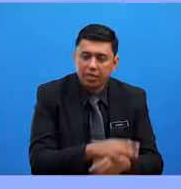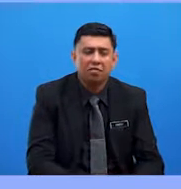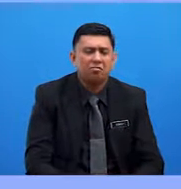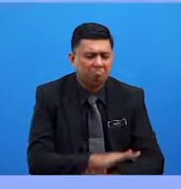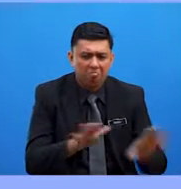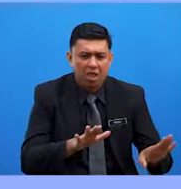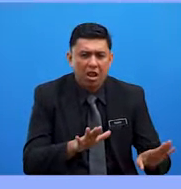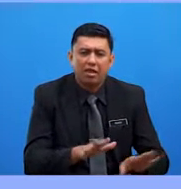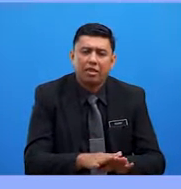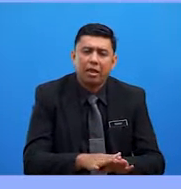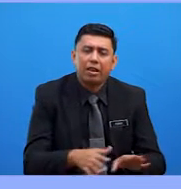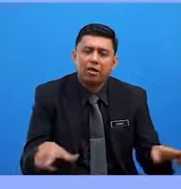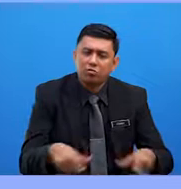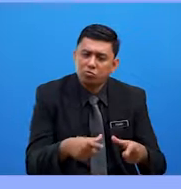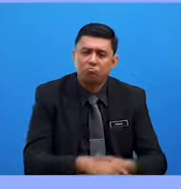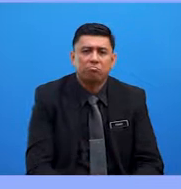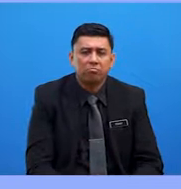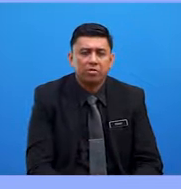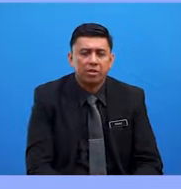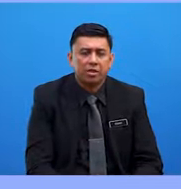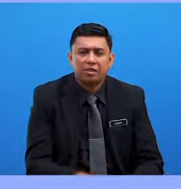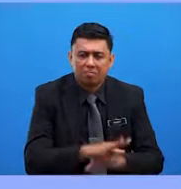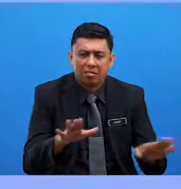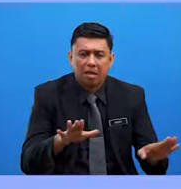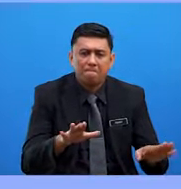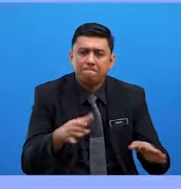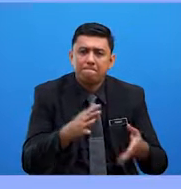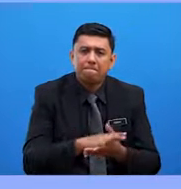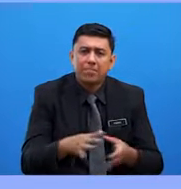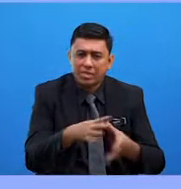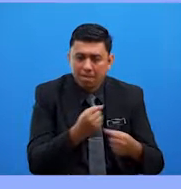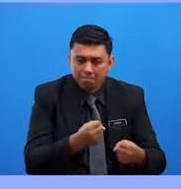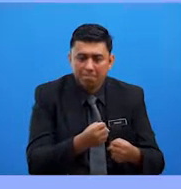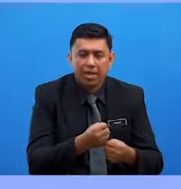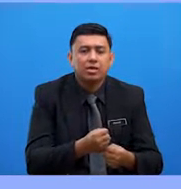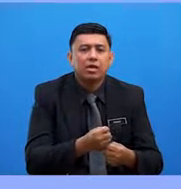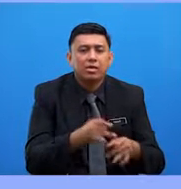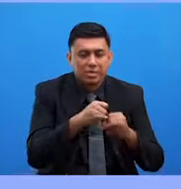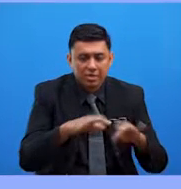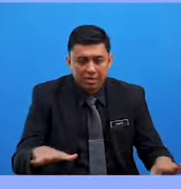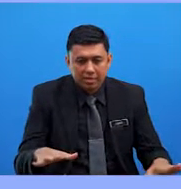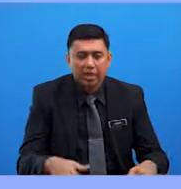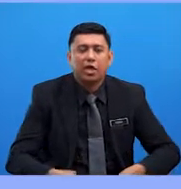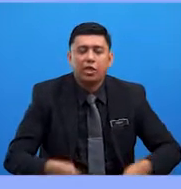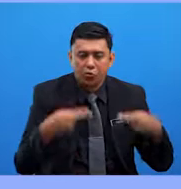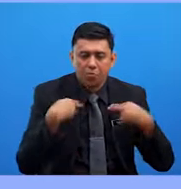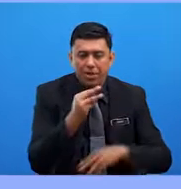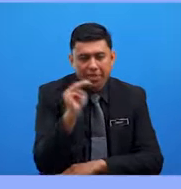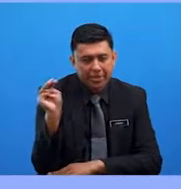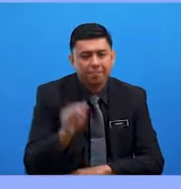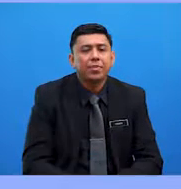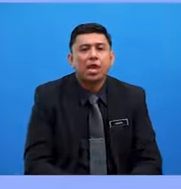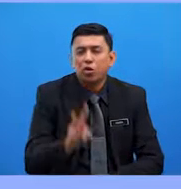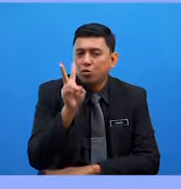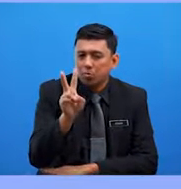tidak langsung dapat menjamin kesejahteraan dan kepuasan hidup mereka. Yang